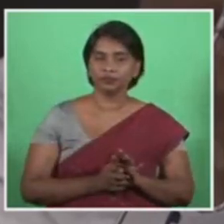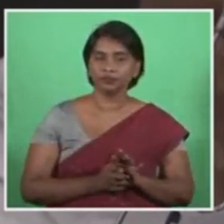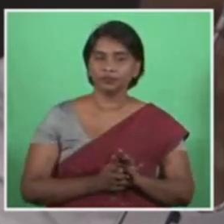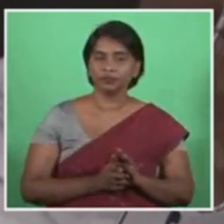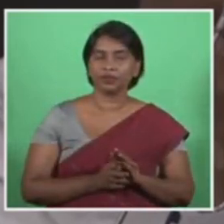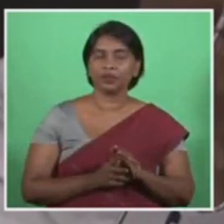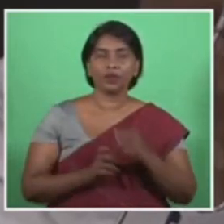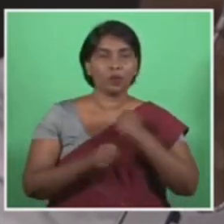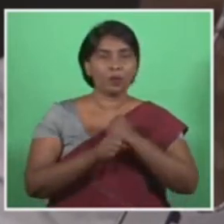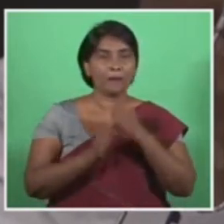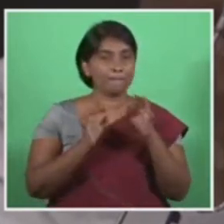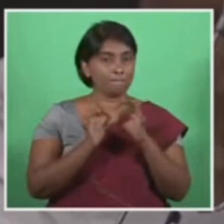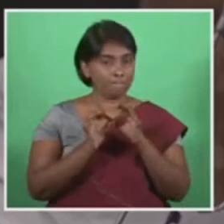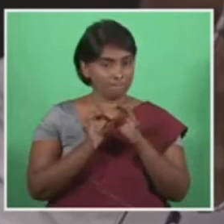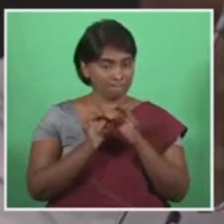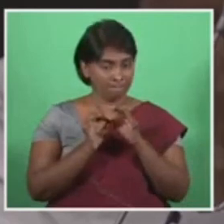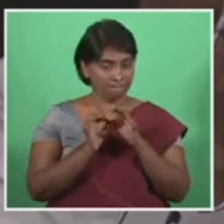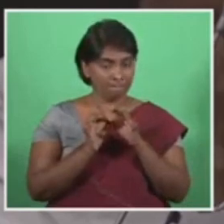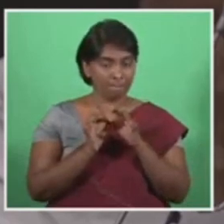කොංගාලකොඩ බණ්ඩා